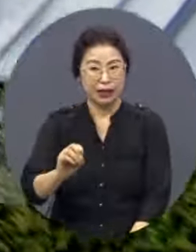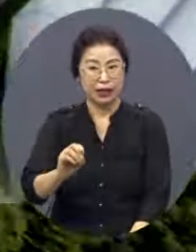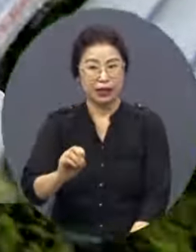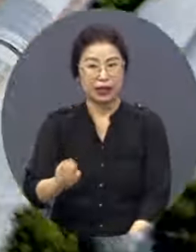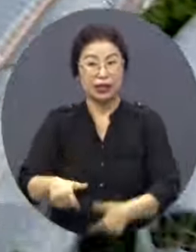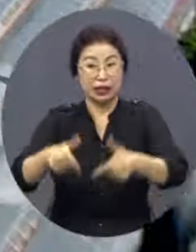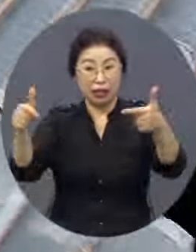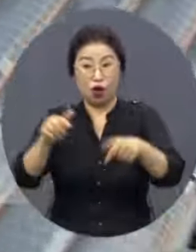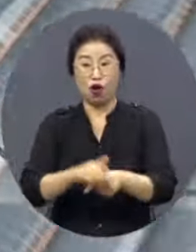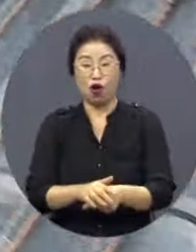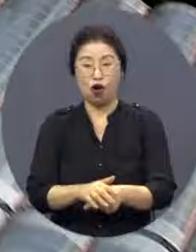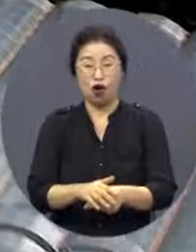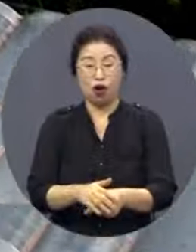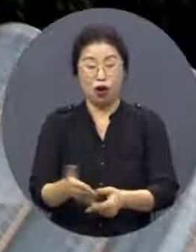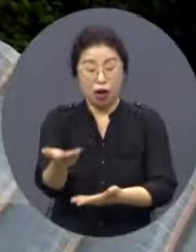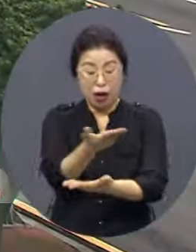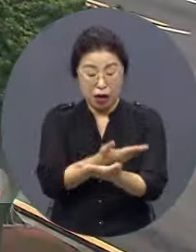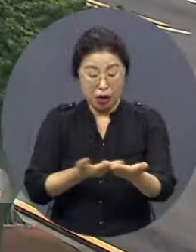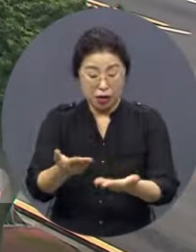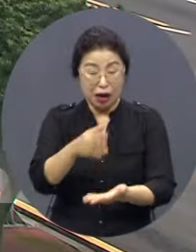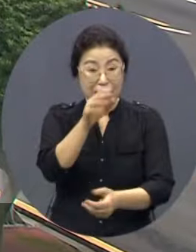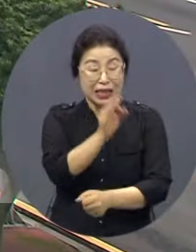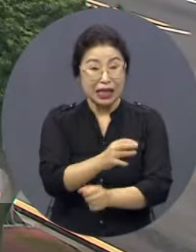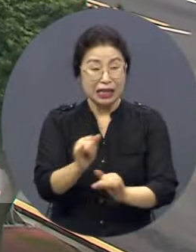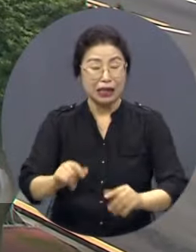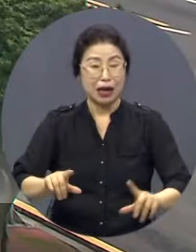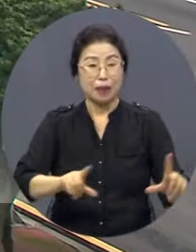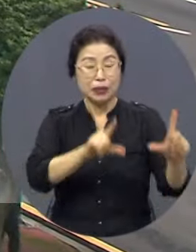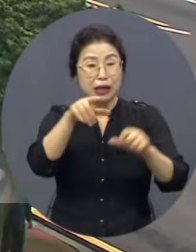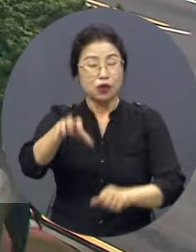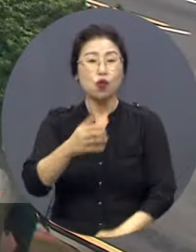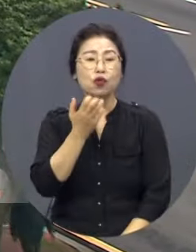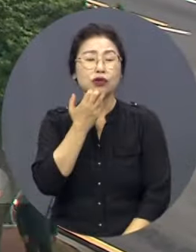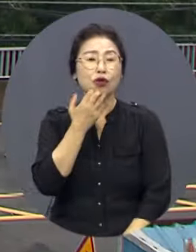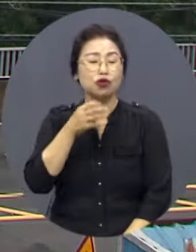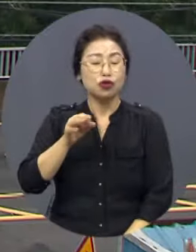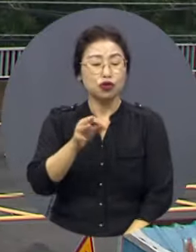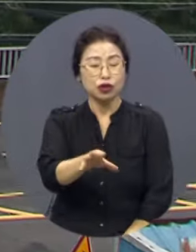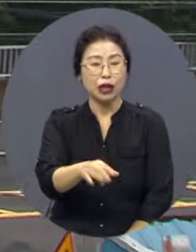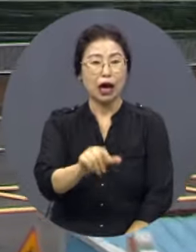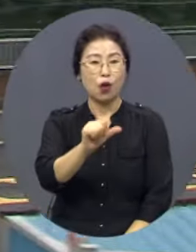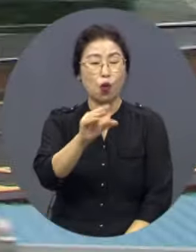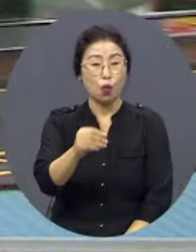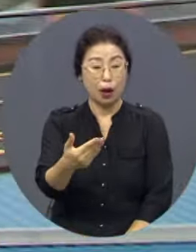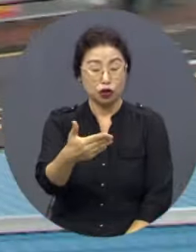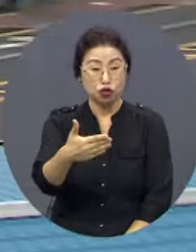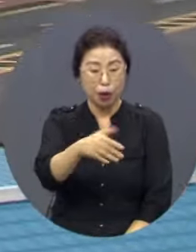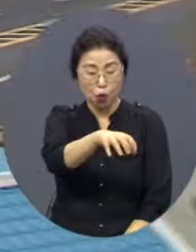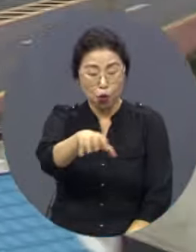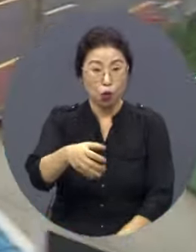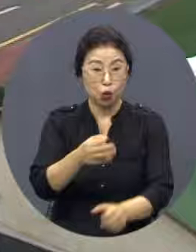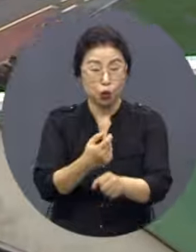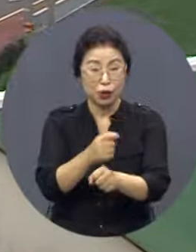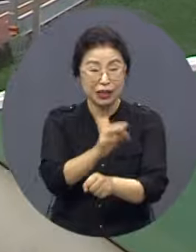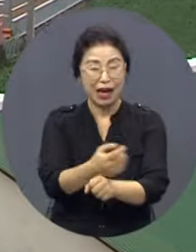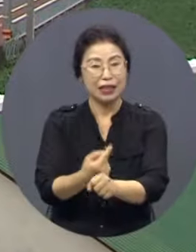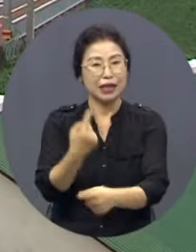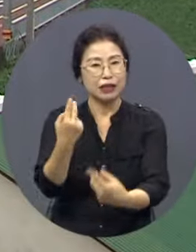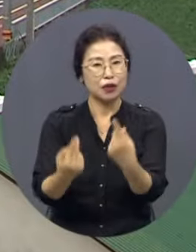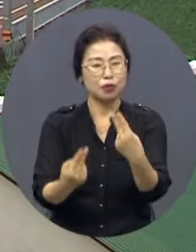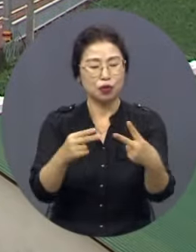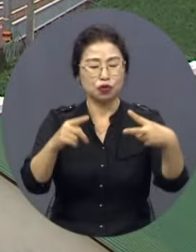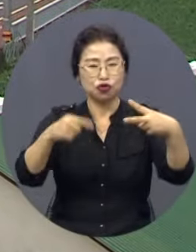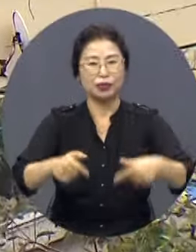늘었습니다. 거래자 거주지별로는 서울 투자자가 509만여 제곱미터를 사들였는데 지난해 대비